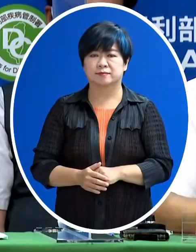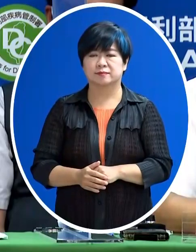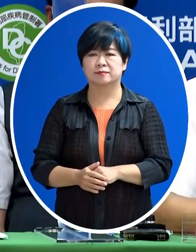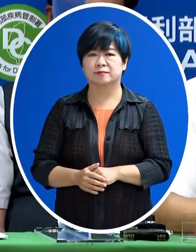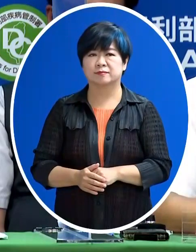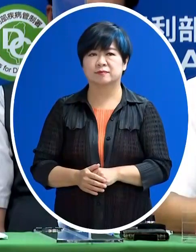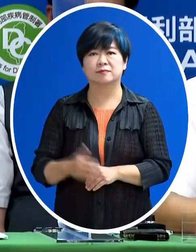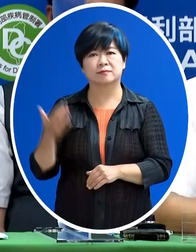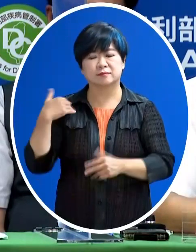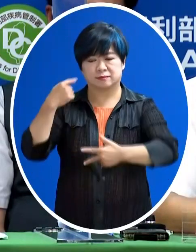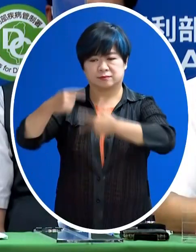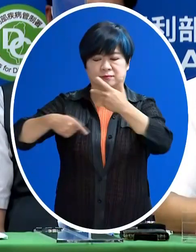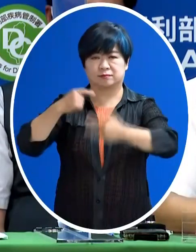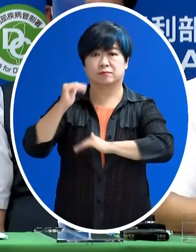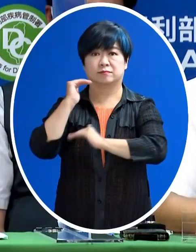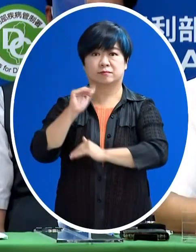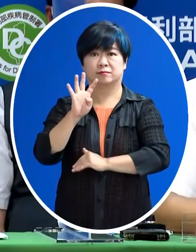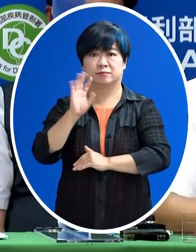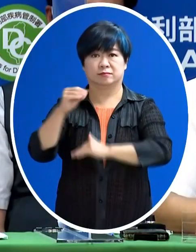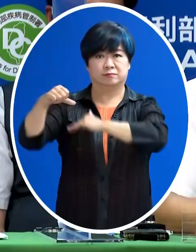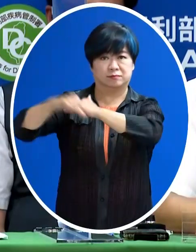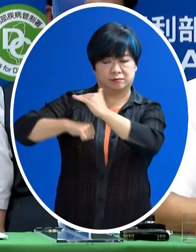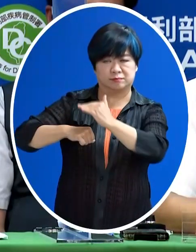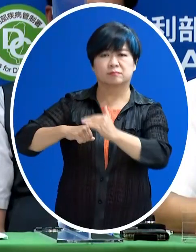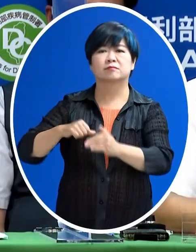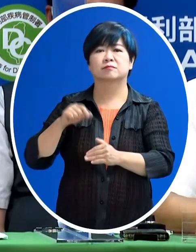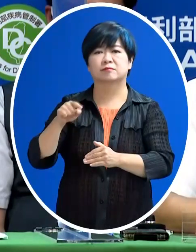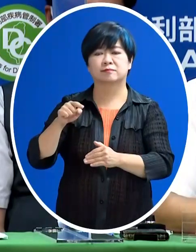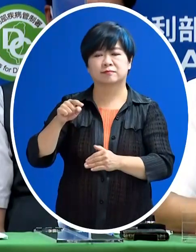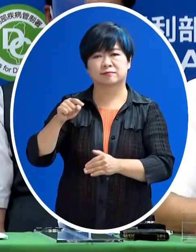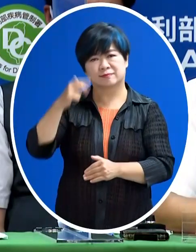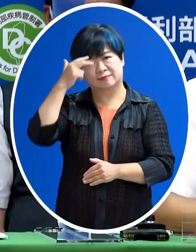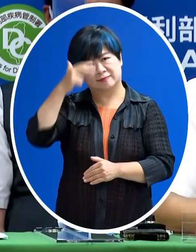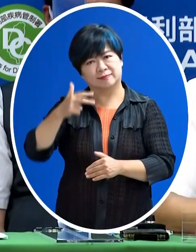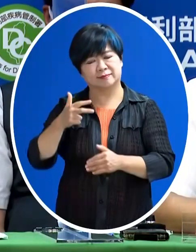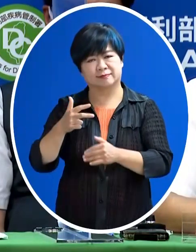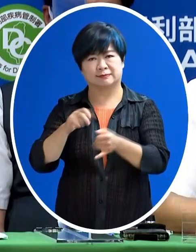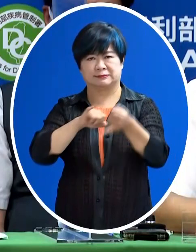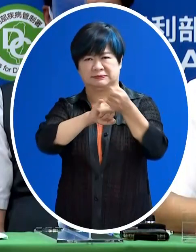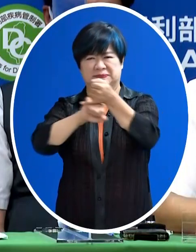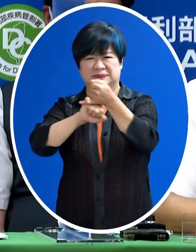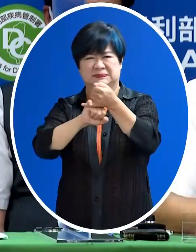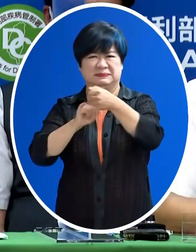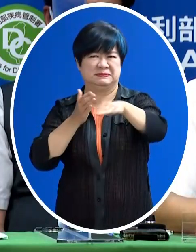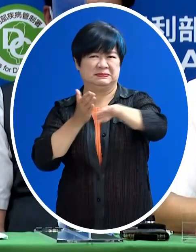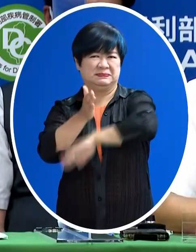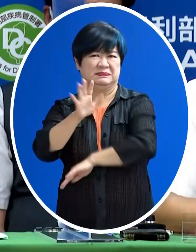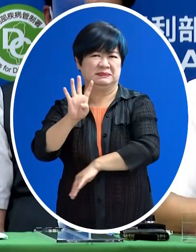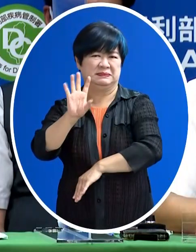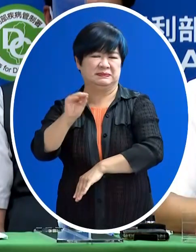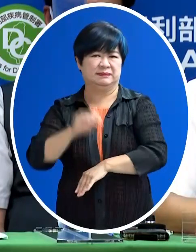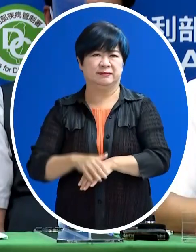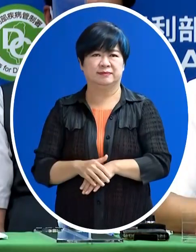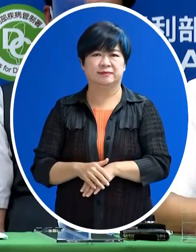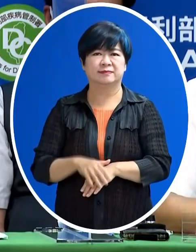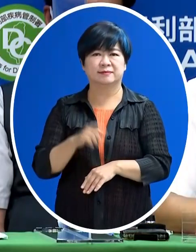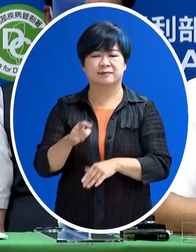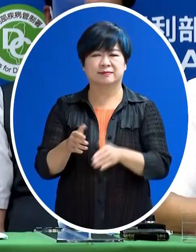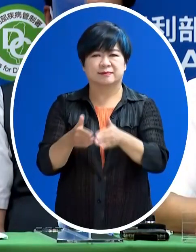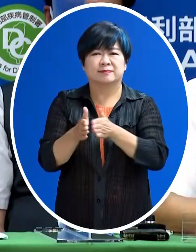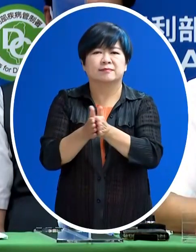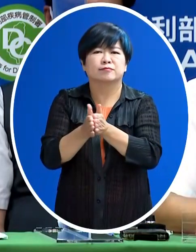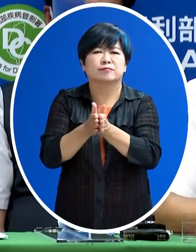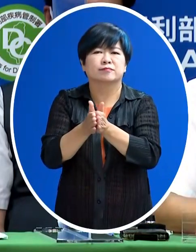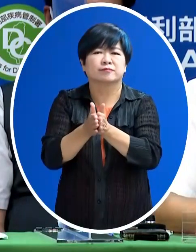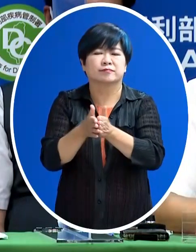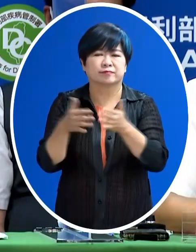每周4万人入境哈，那这周是用满了，那下周看起来订票也都超过了哈，这是在需求面部分。